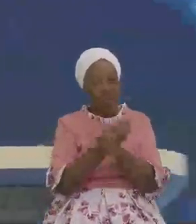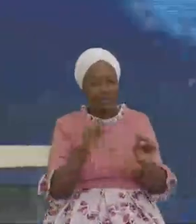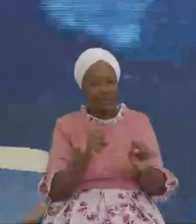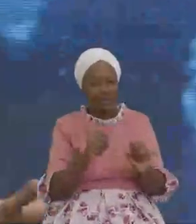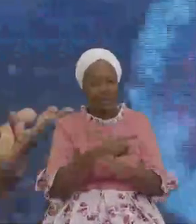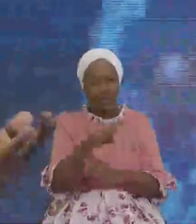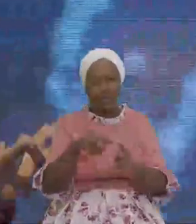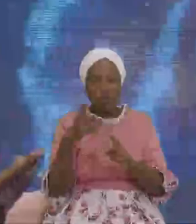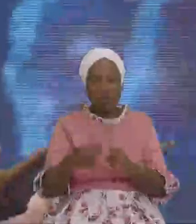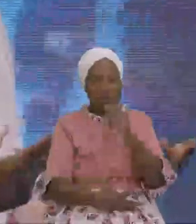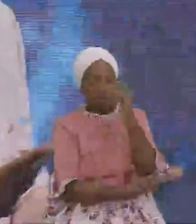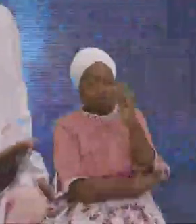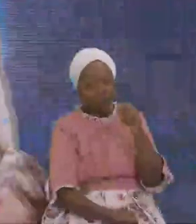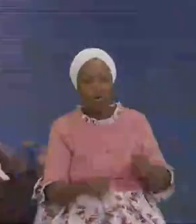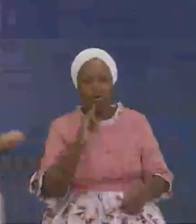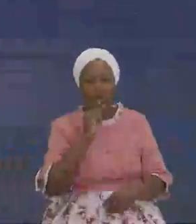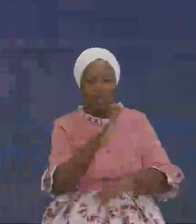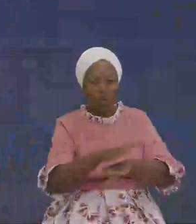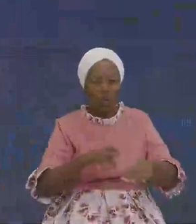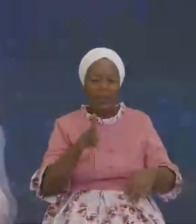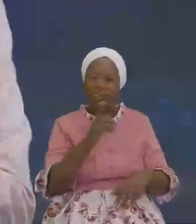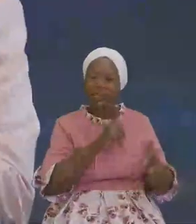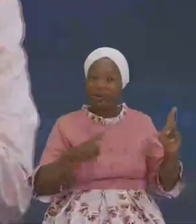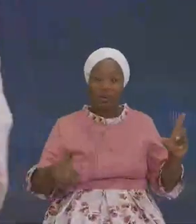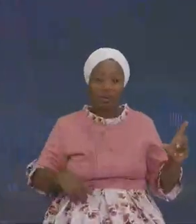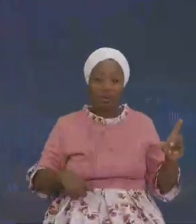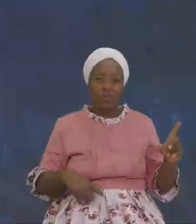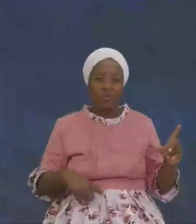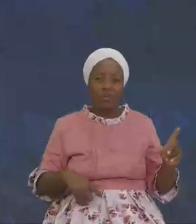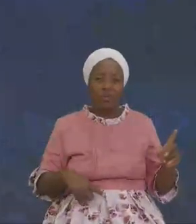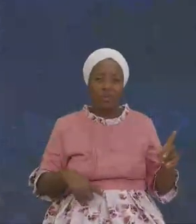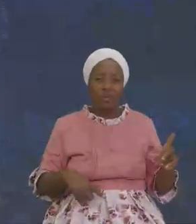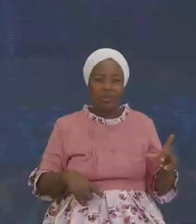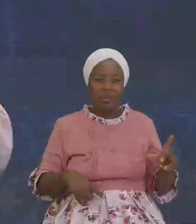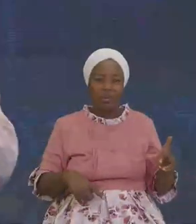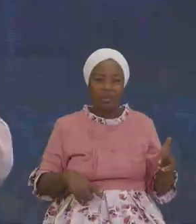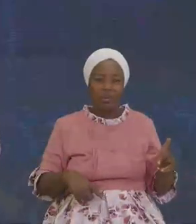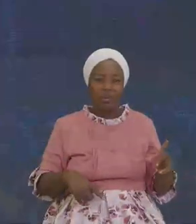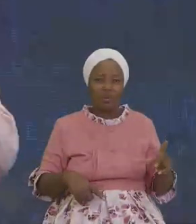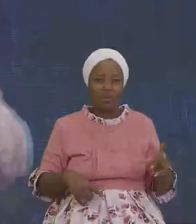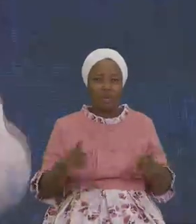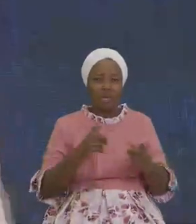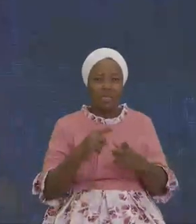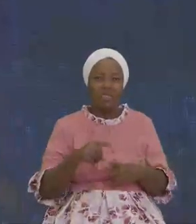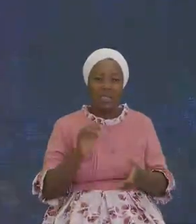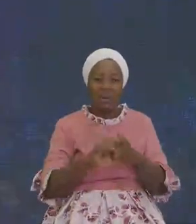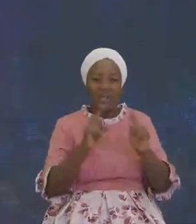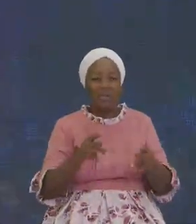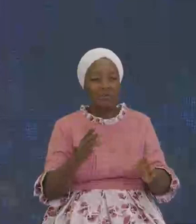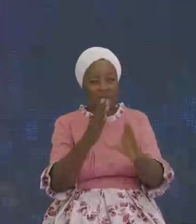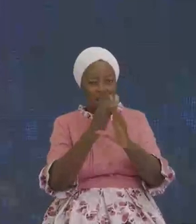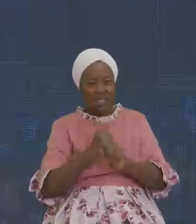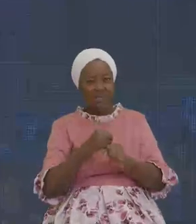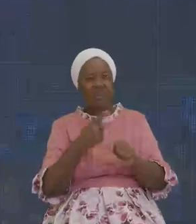Il a reçu le salut. Quand le pauvre est appelé au Seigneur, il